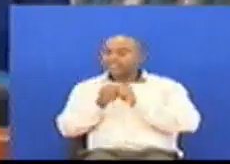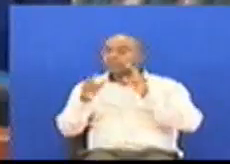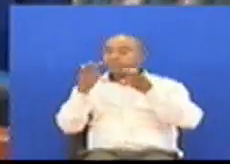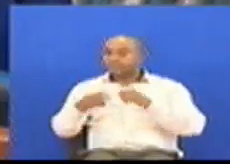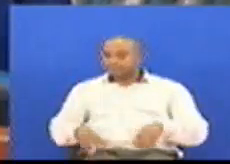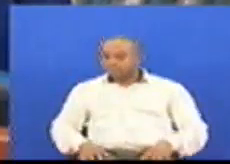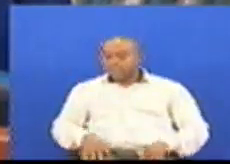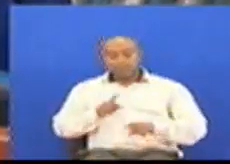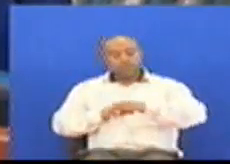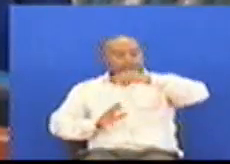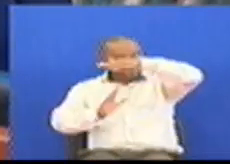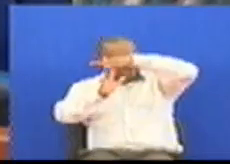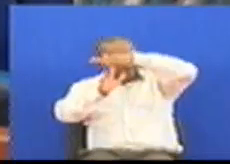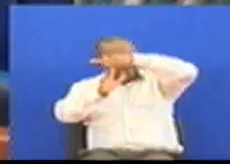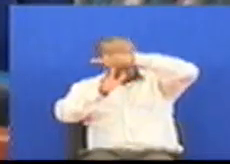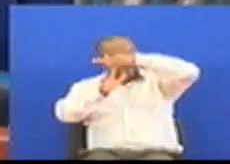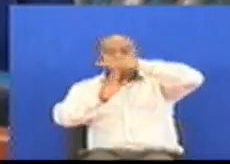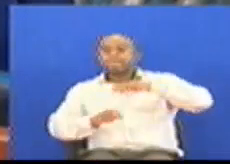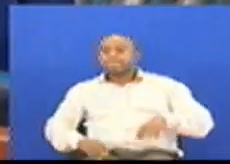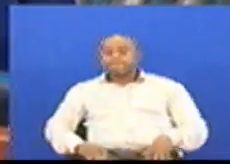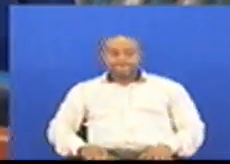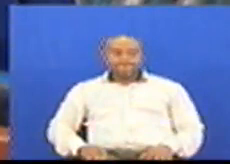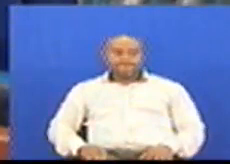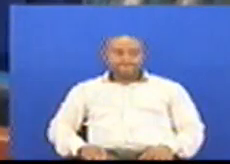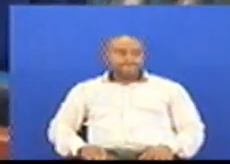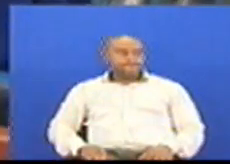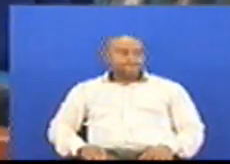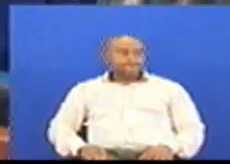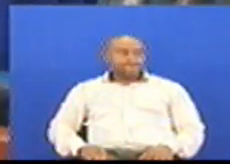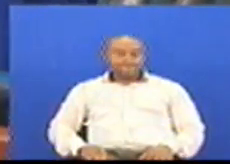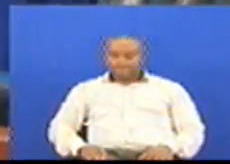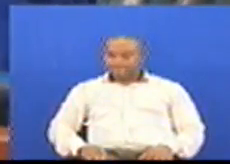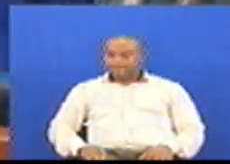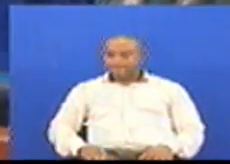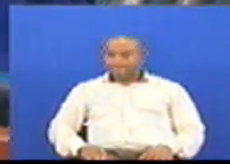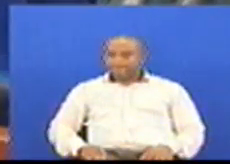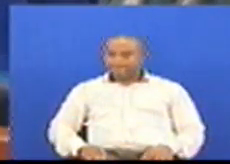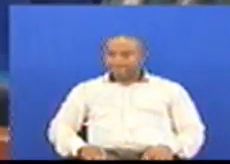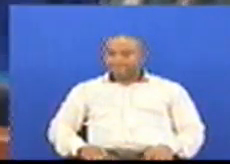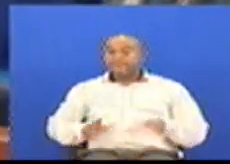Asante. Asante sana. Nilikuwa nimeshamtaja mheshimiwa